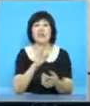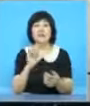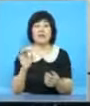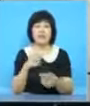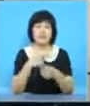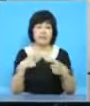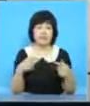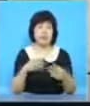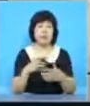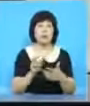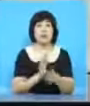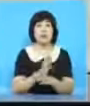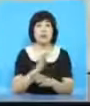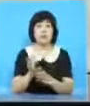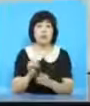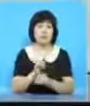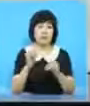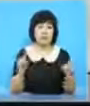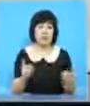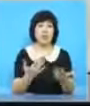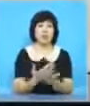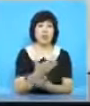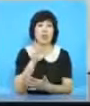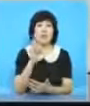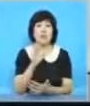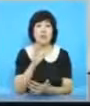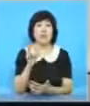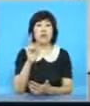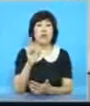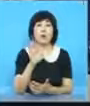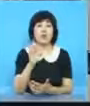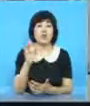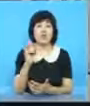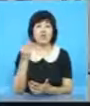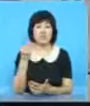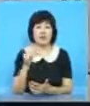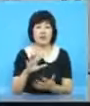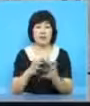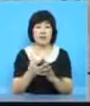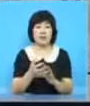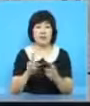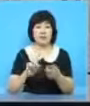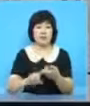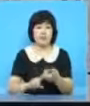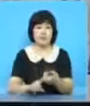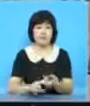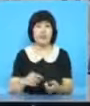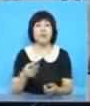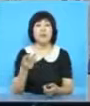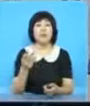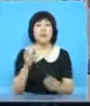астам тұрғыны бар. Құрамына жаңа қоныс және Құрашасай ауылдары кіреді. Ауылымызда енді екі жаңадан салынған мектебіміз